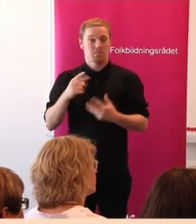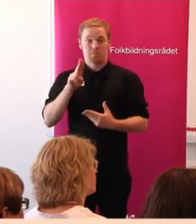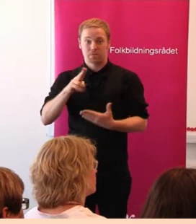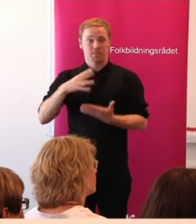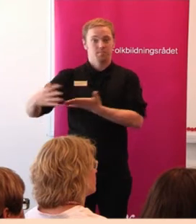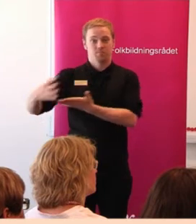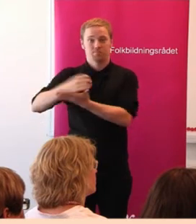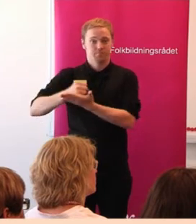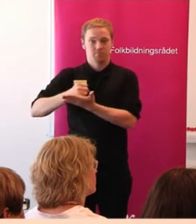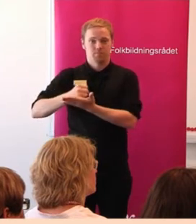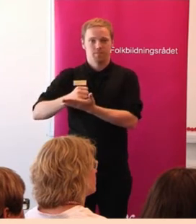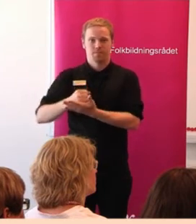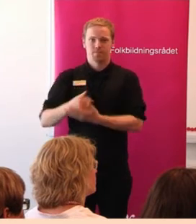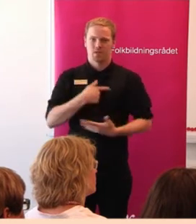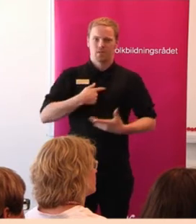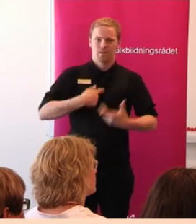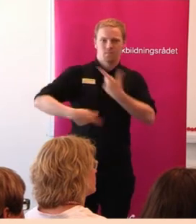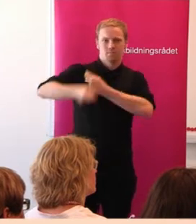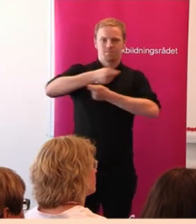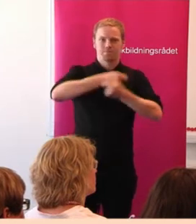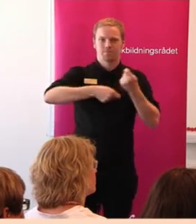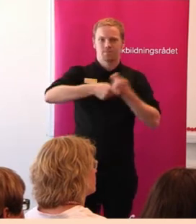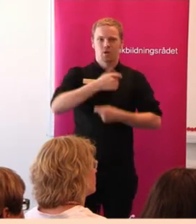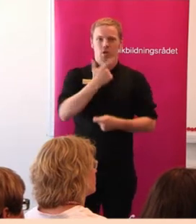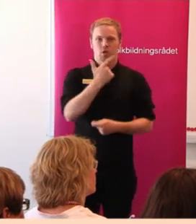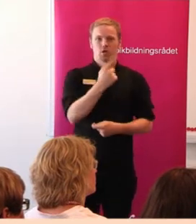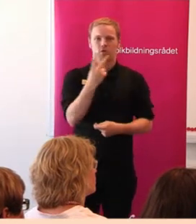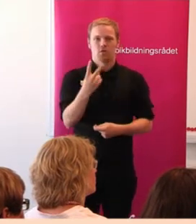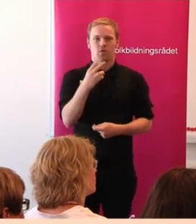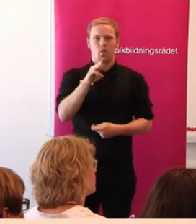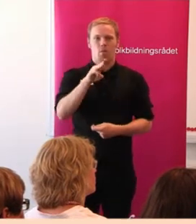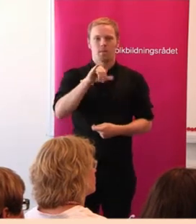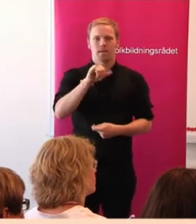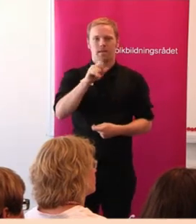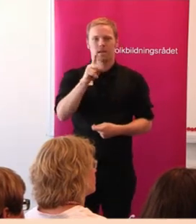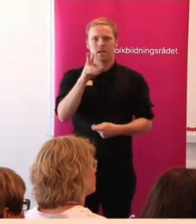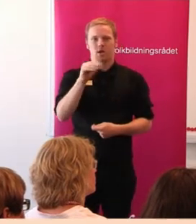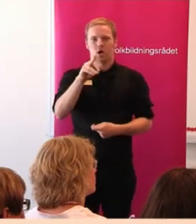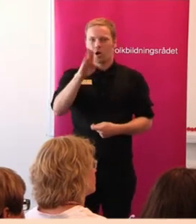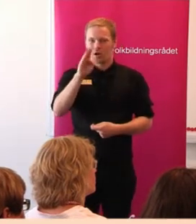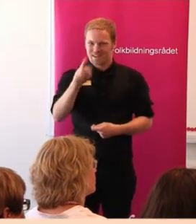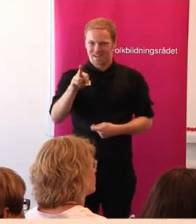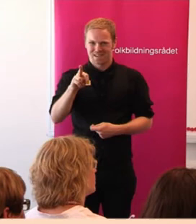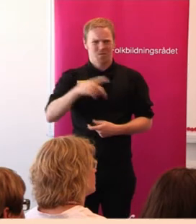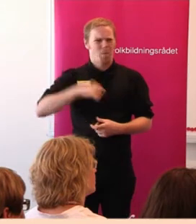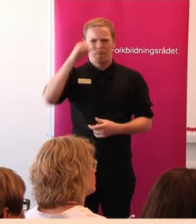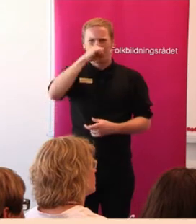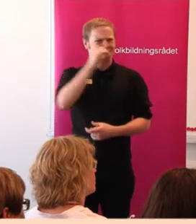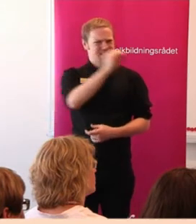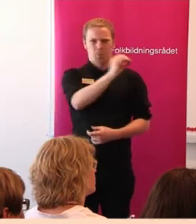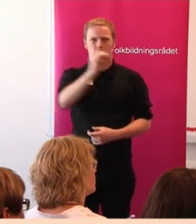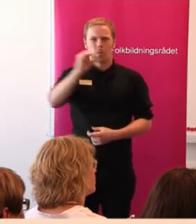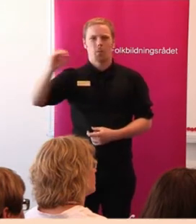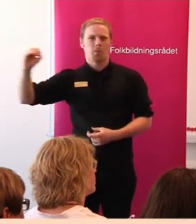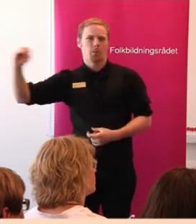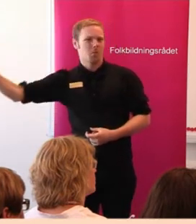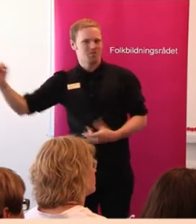Vi omsätter idag 72 miljarder på Arbetsförmedlingen. 72 miljarder, det är så mycket nollor, så mycket pengar som man fattar inte hur mycket det är. Mm.